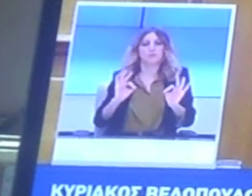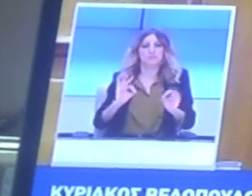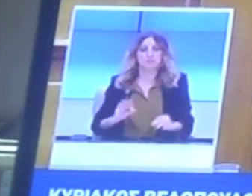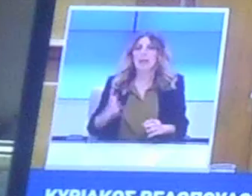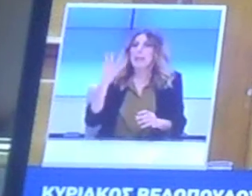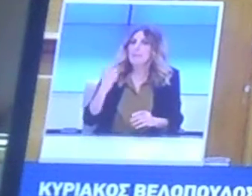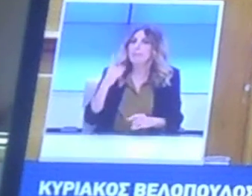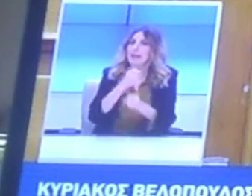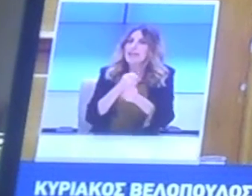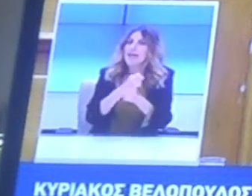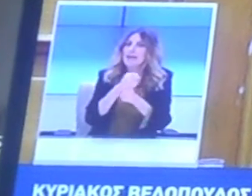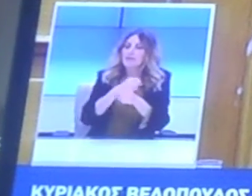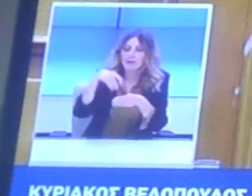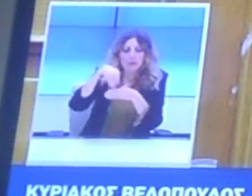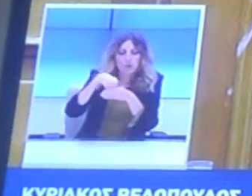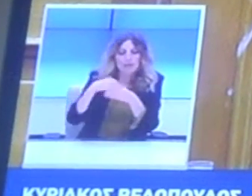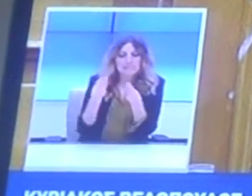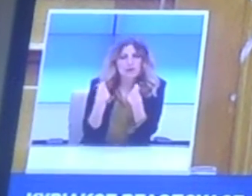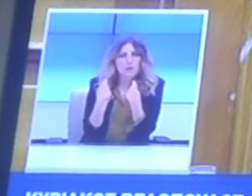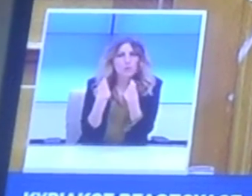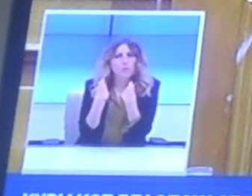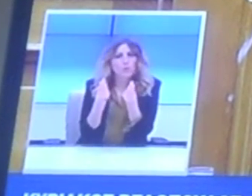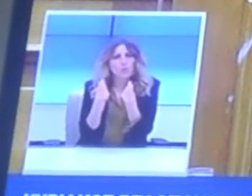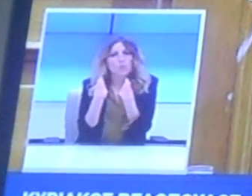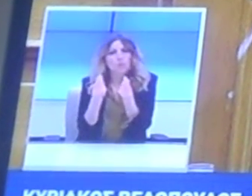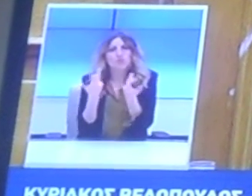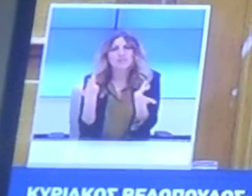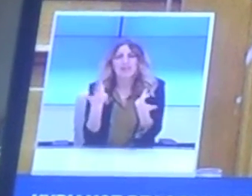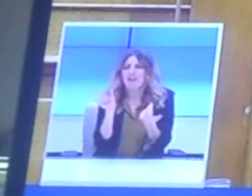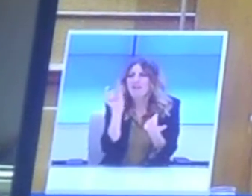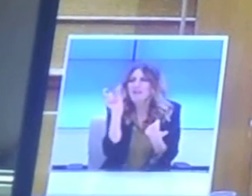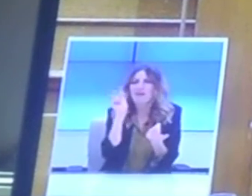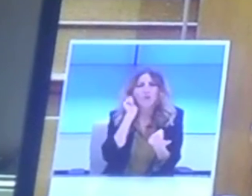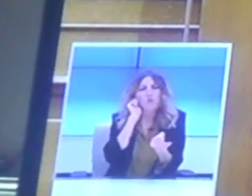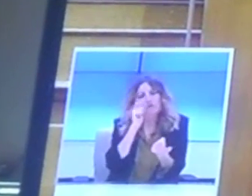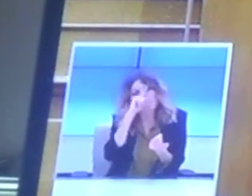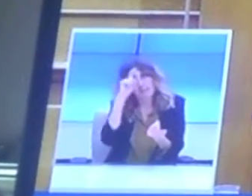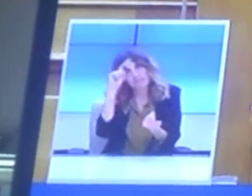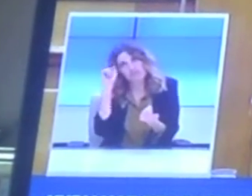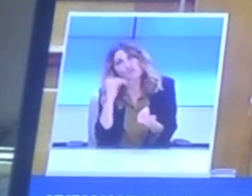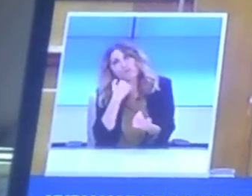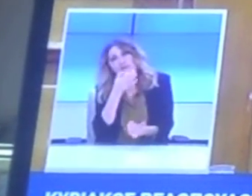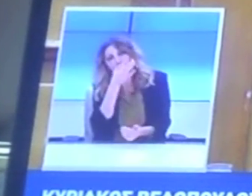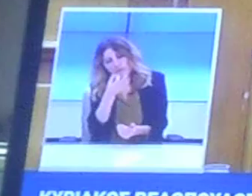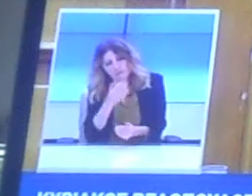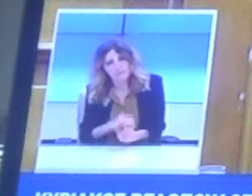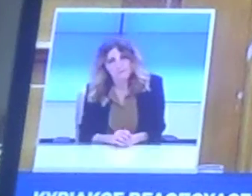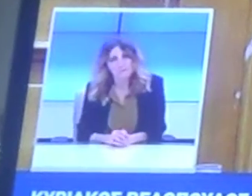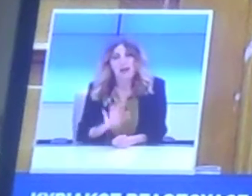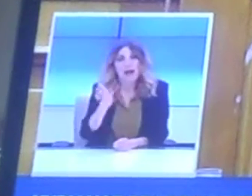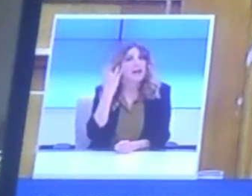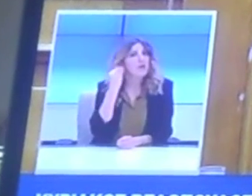που περιέχει μια ουσία μέσα, η οποία είναι λίγο, να την πεις και είναι λίγο δύσκολο. Αλλά ακούστε το. Αυτή η ιστορία του